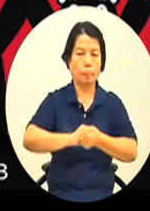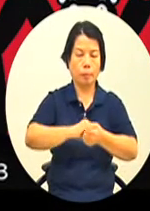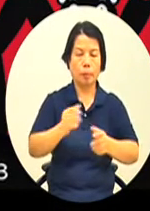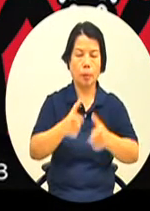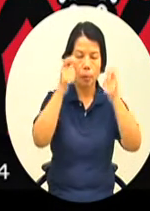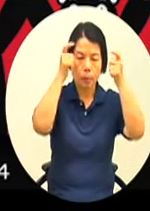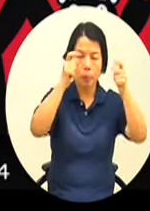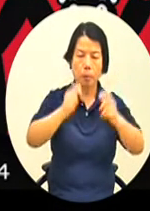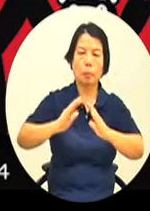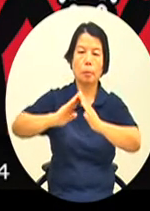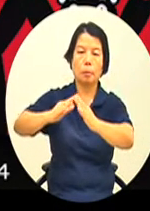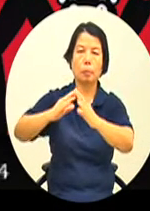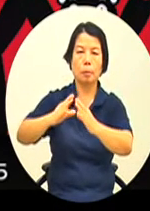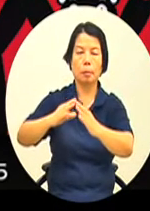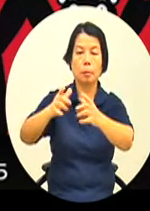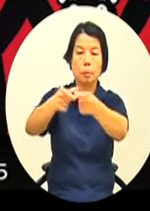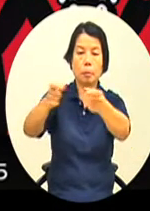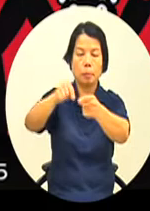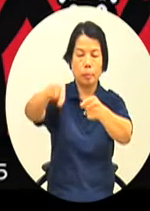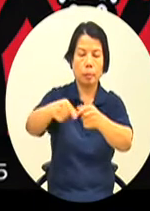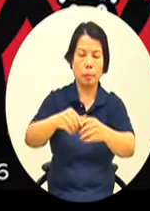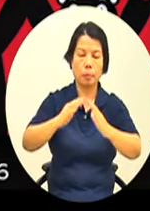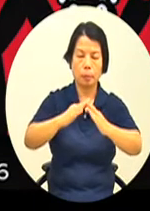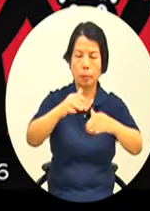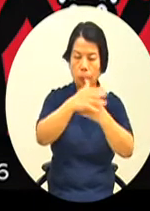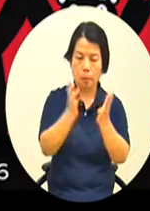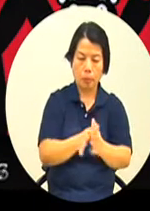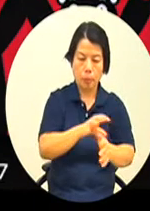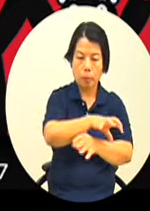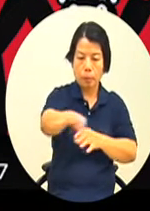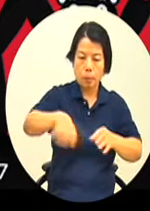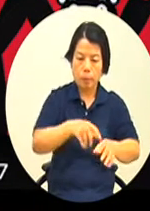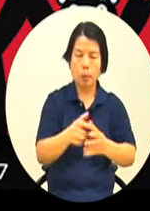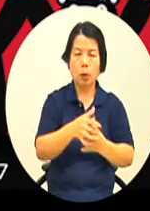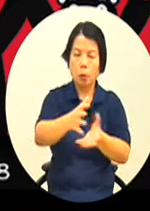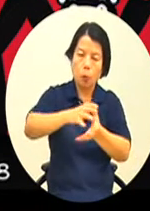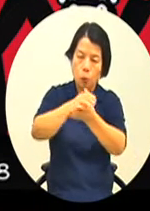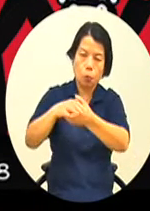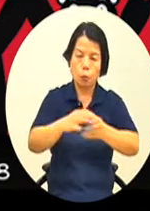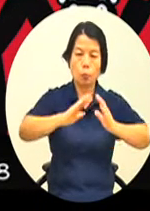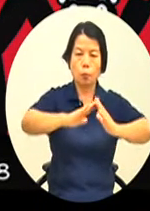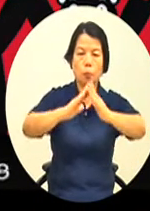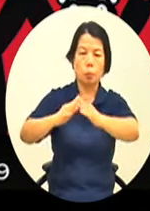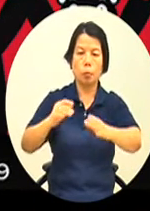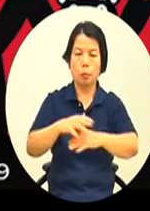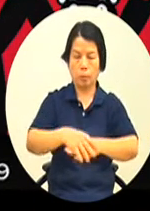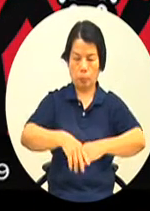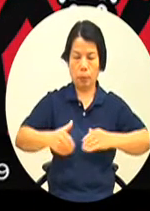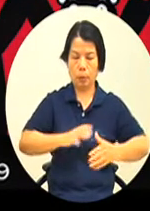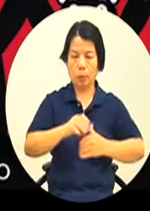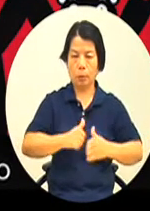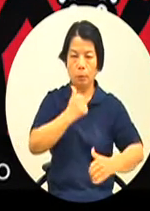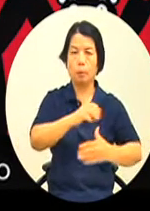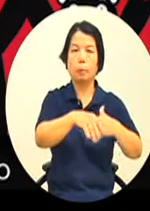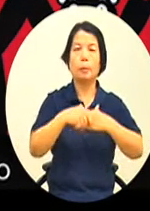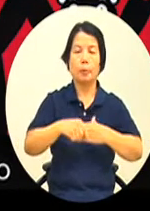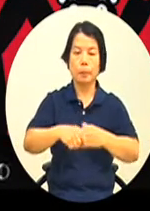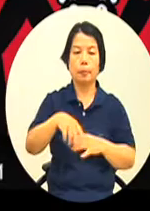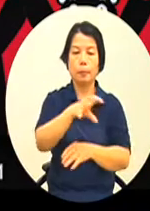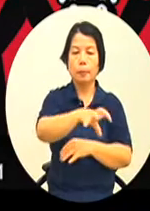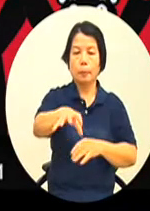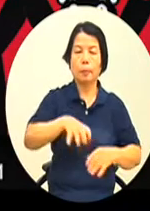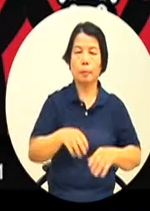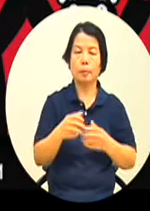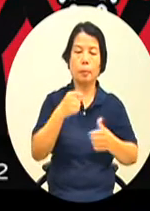县、熊本市哦，将在明年完成这个三方共同友好城市的签订哦，更加实质的带动我们三方之间